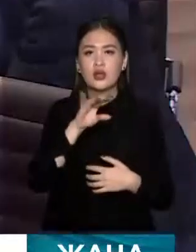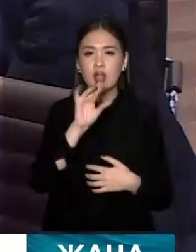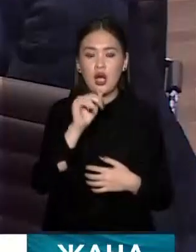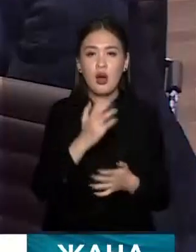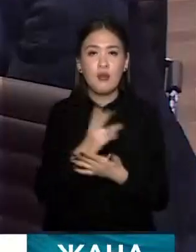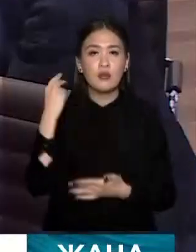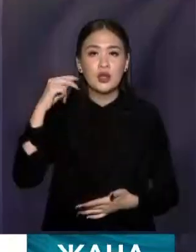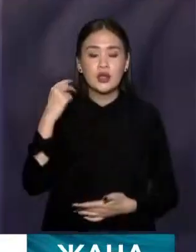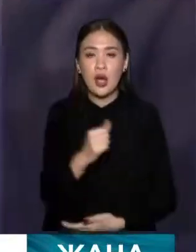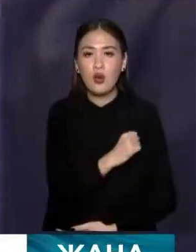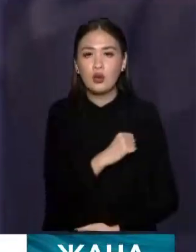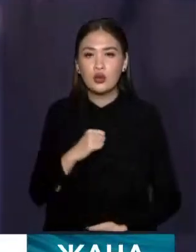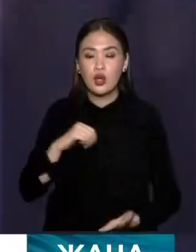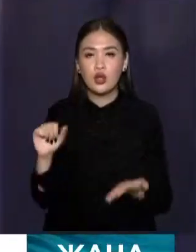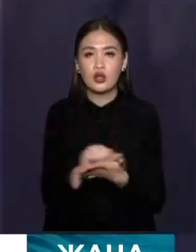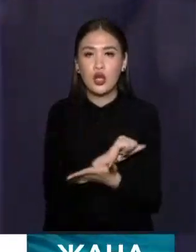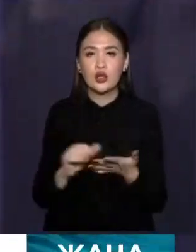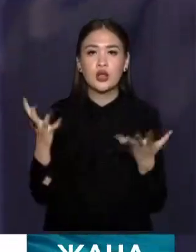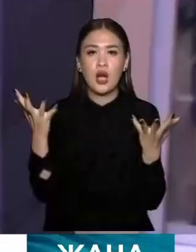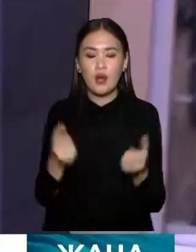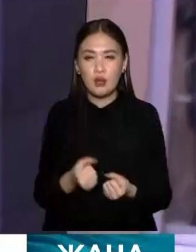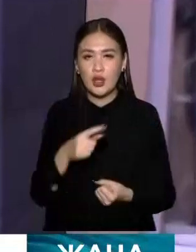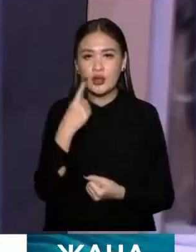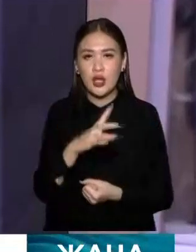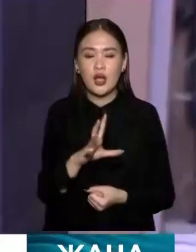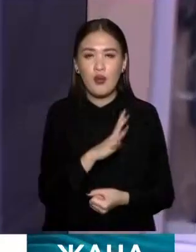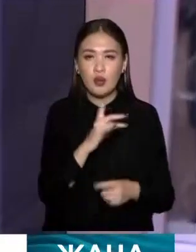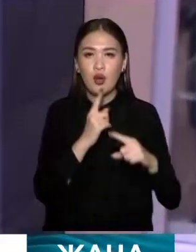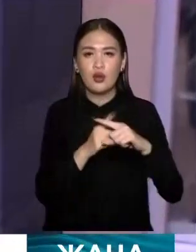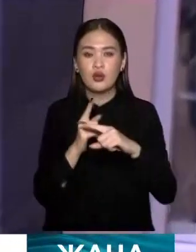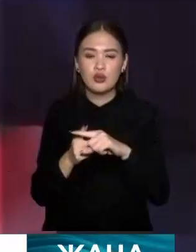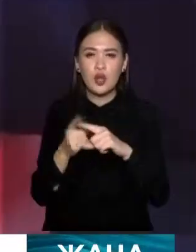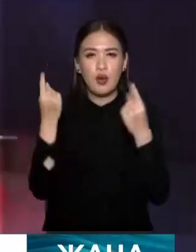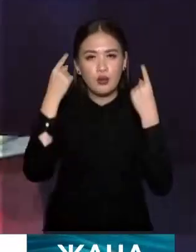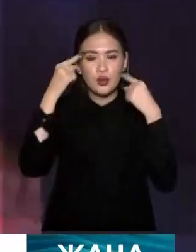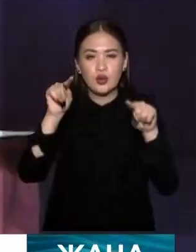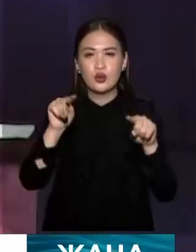Бірақ президенттің өзі құжаттың қабылданатынын жариялады. Қосымша шаралар да ойластырылып